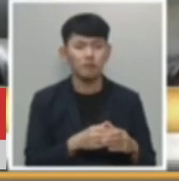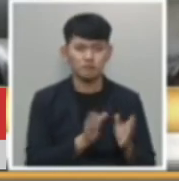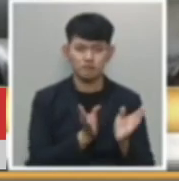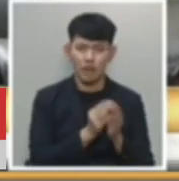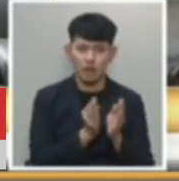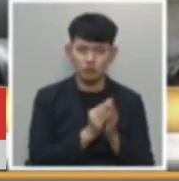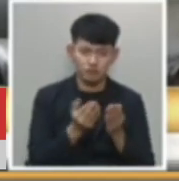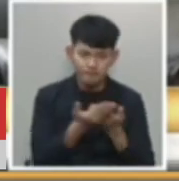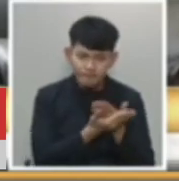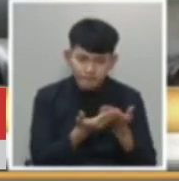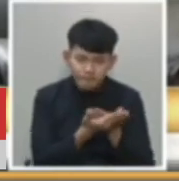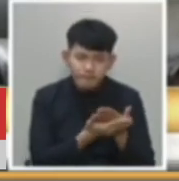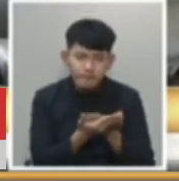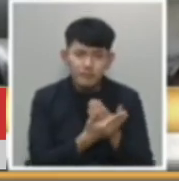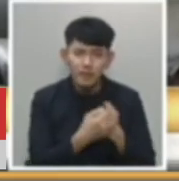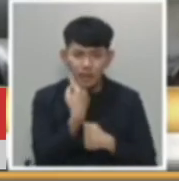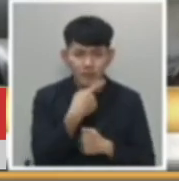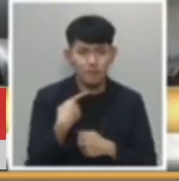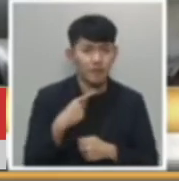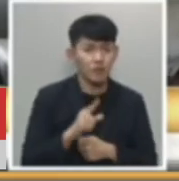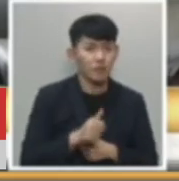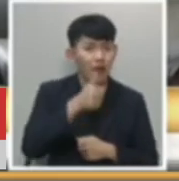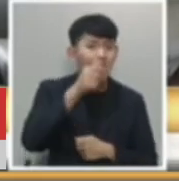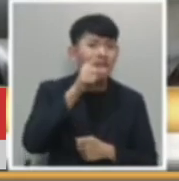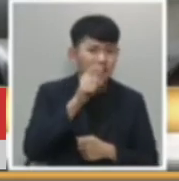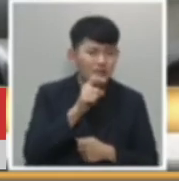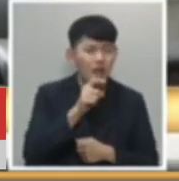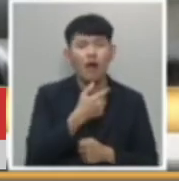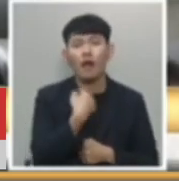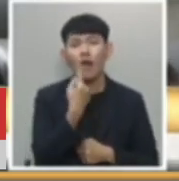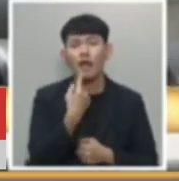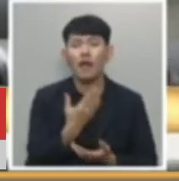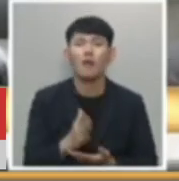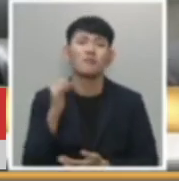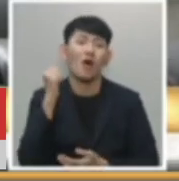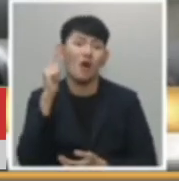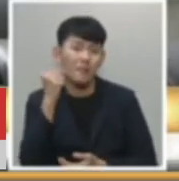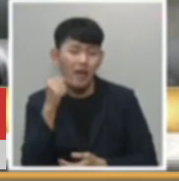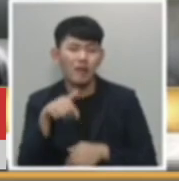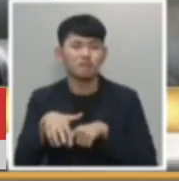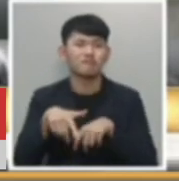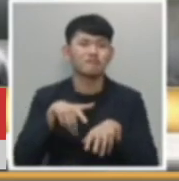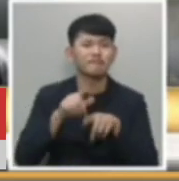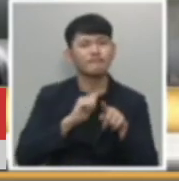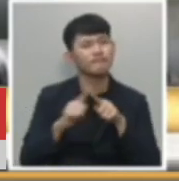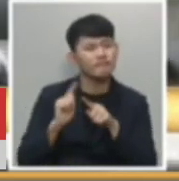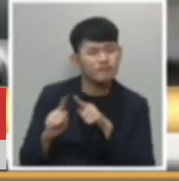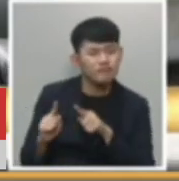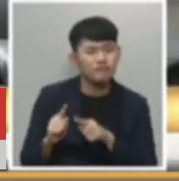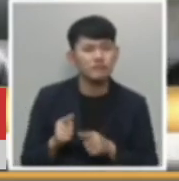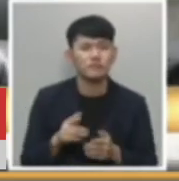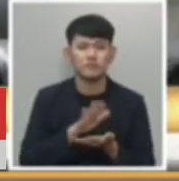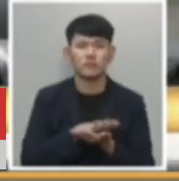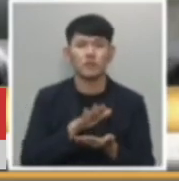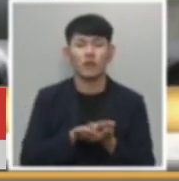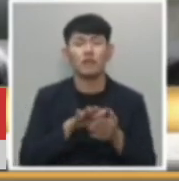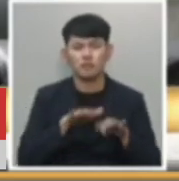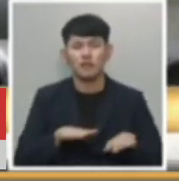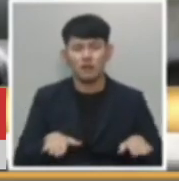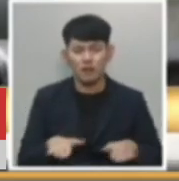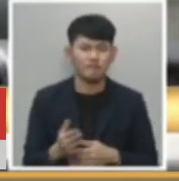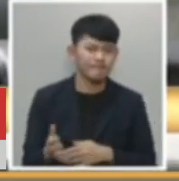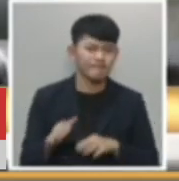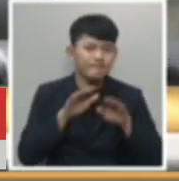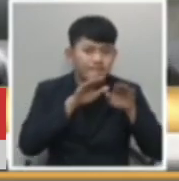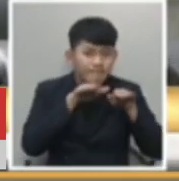ให้ผู้ที่มีส่วนได้ส่วนเสียเขาเรียกว่าสเต็กโฮลเดอร์ทั้งผู้ปกครองกรรมการสถานศึกษาโรงเรียนแล้วก็นักเรียนมารับฟังว่าปัญ